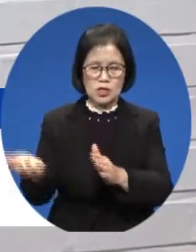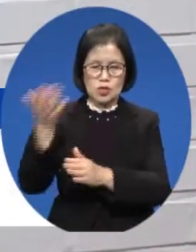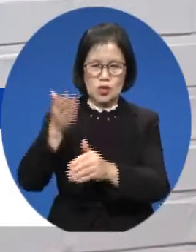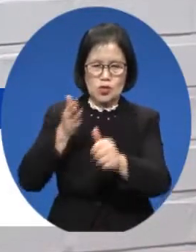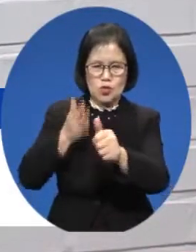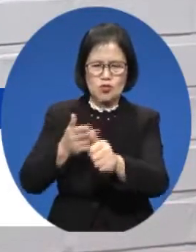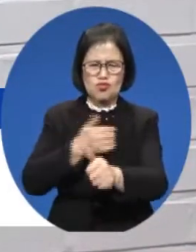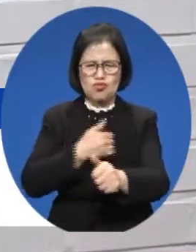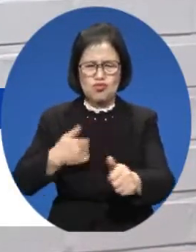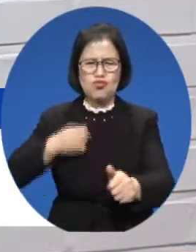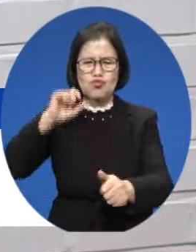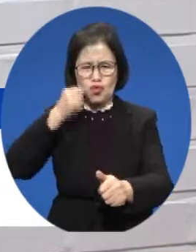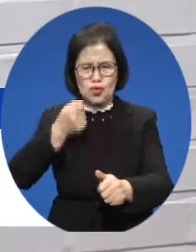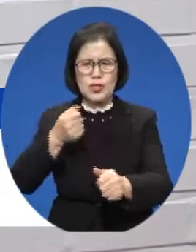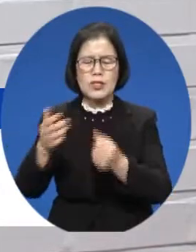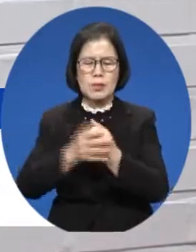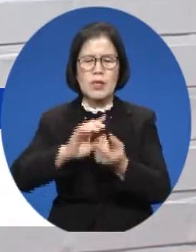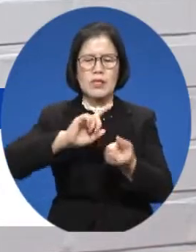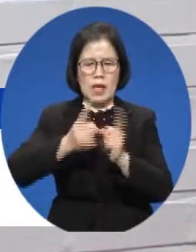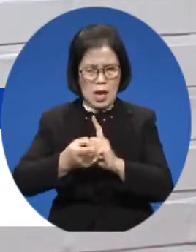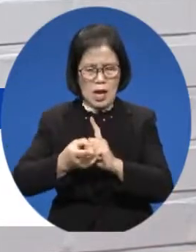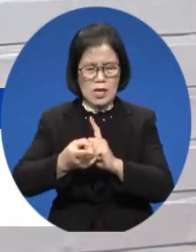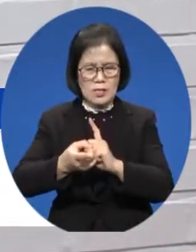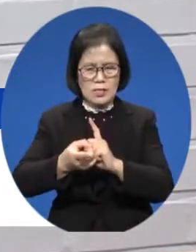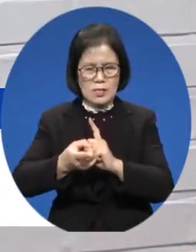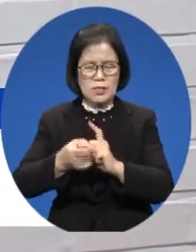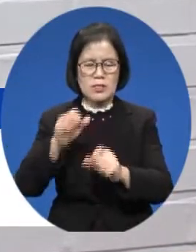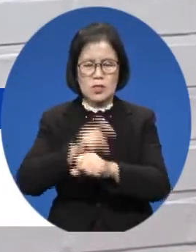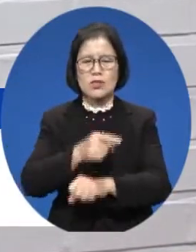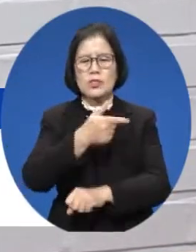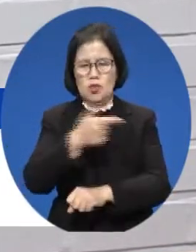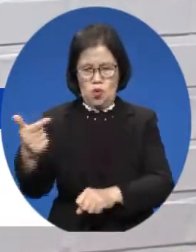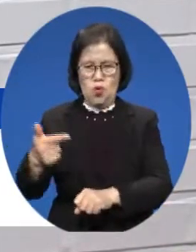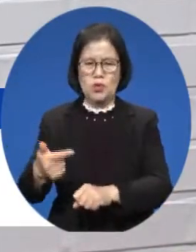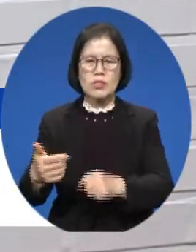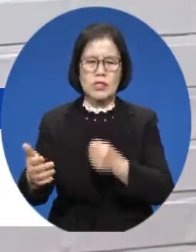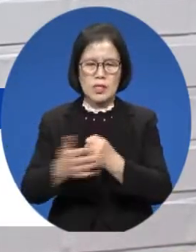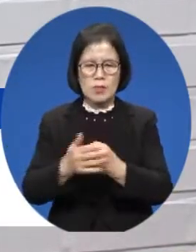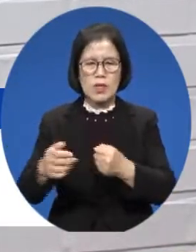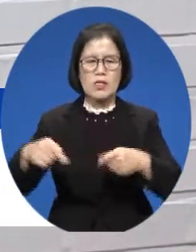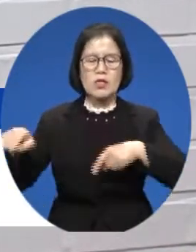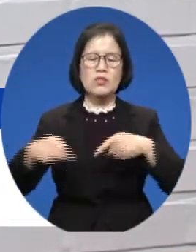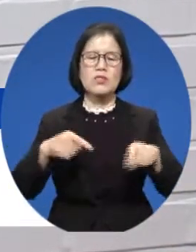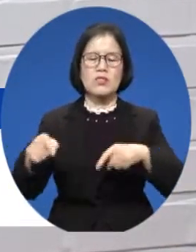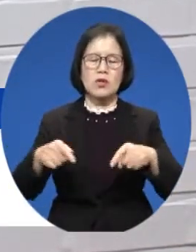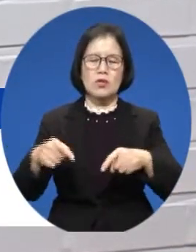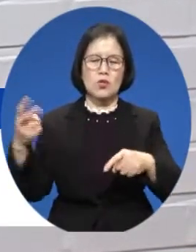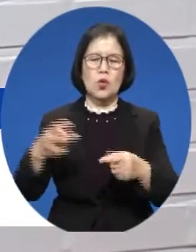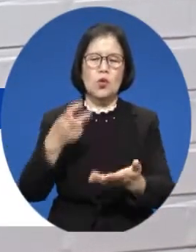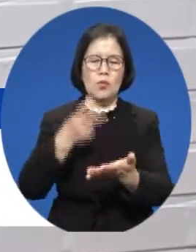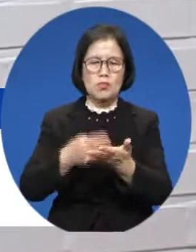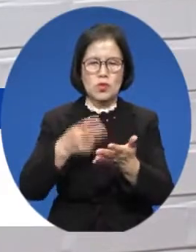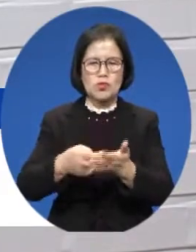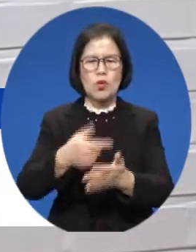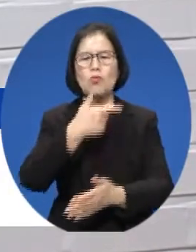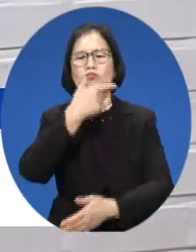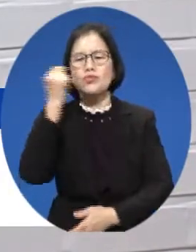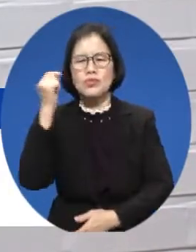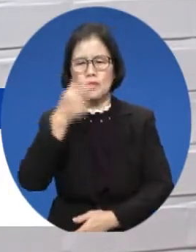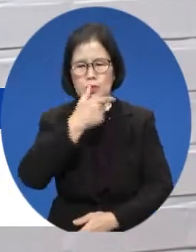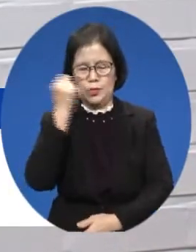충족시키기 어려워서 그 대안으로 제시된 성격이 크다고 생각합니다. 그렇다 보니 정치적으로,